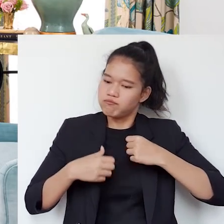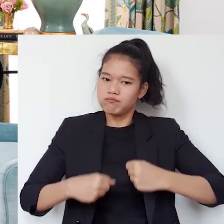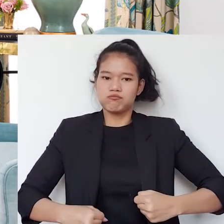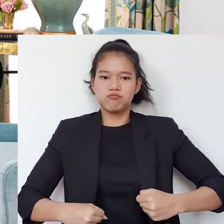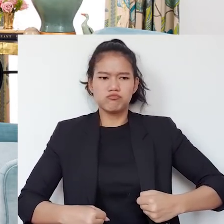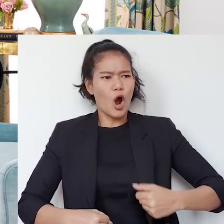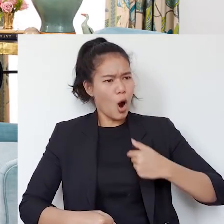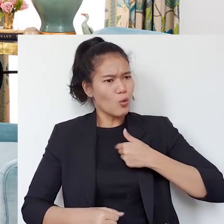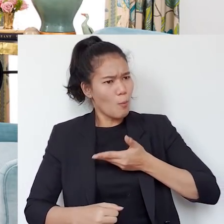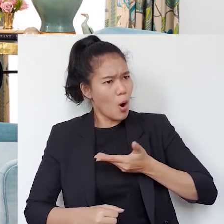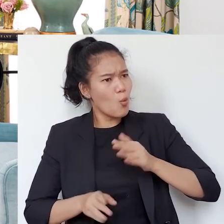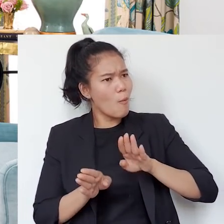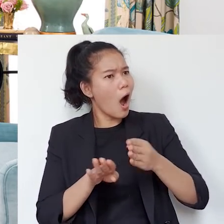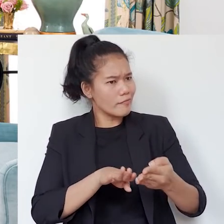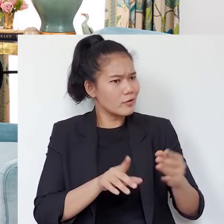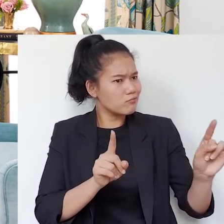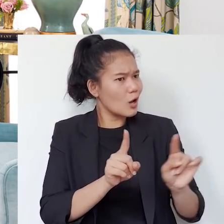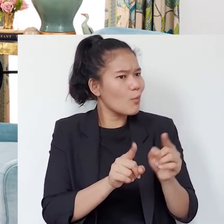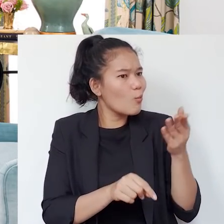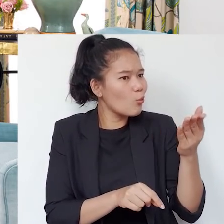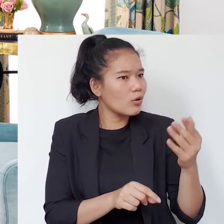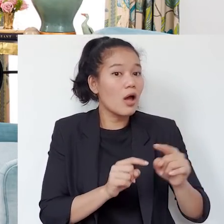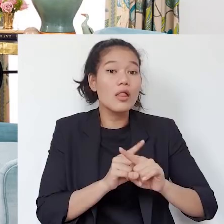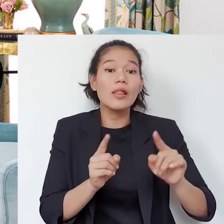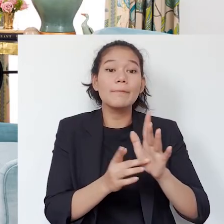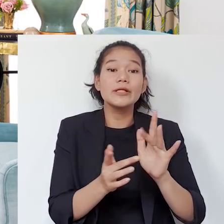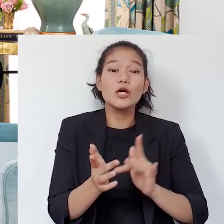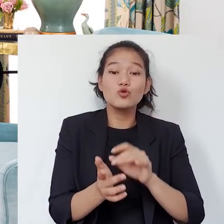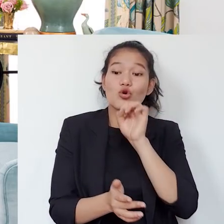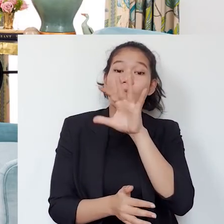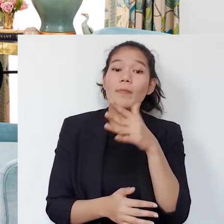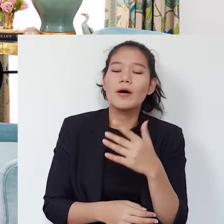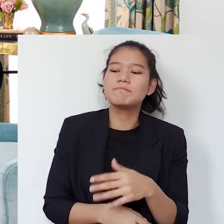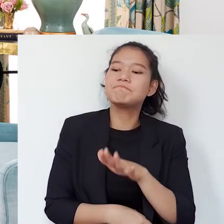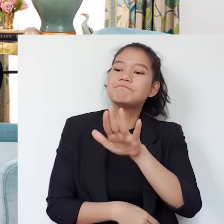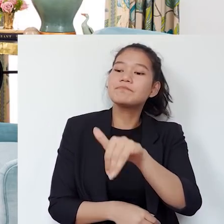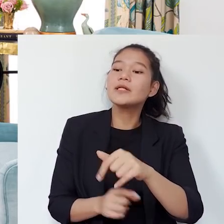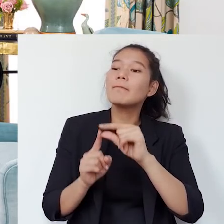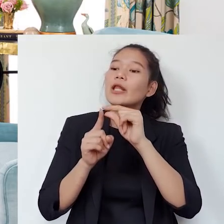keberanian, aku akan mati bersamamu. Tetapi apa jawab Yesus? Petrus,